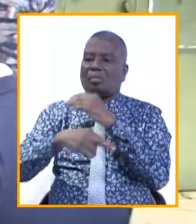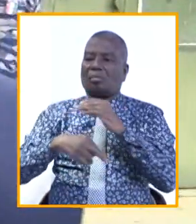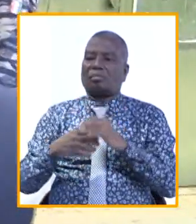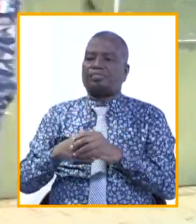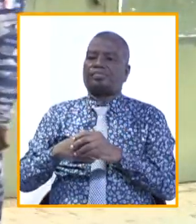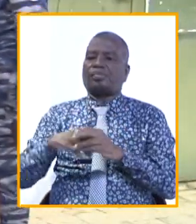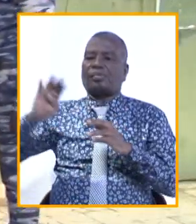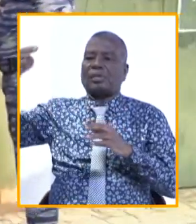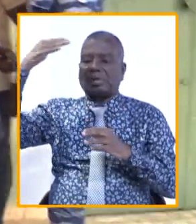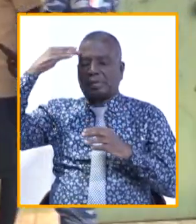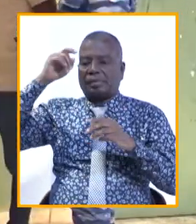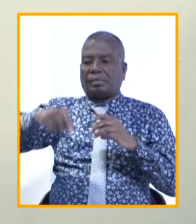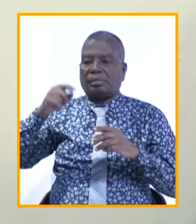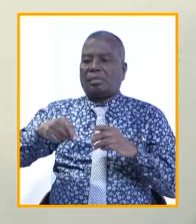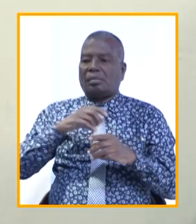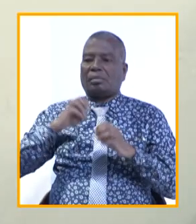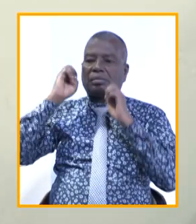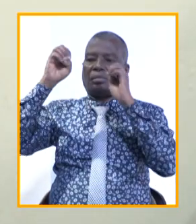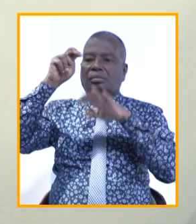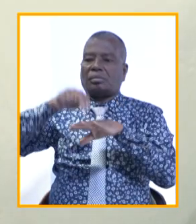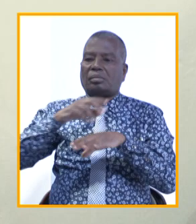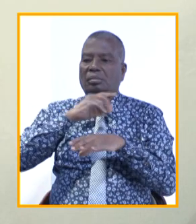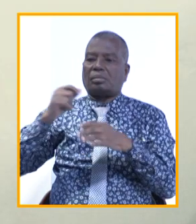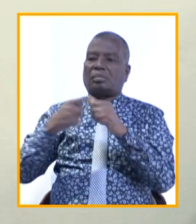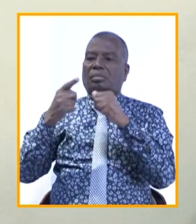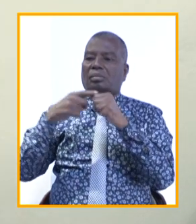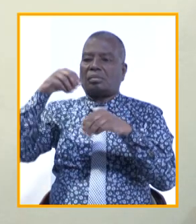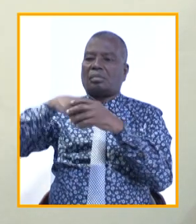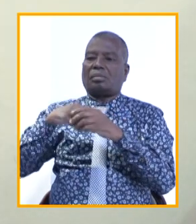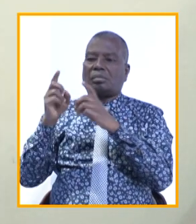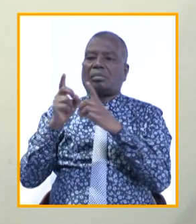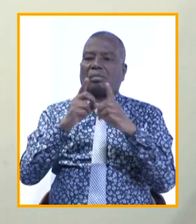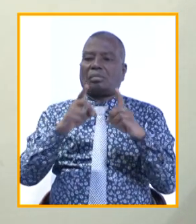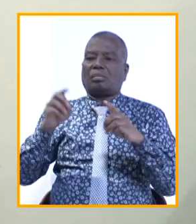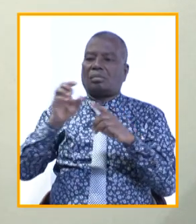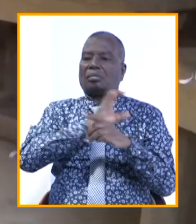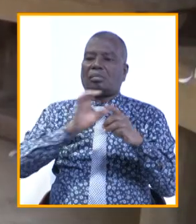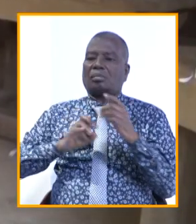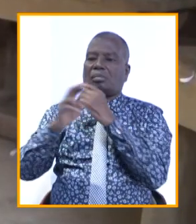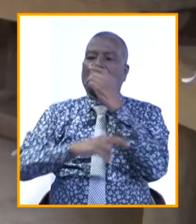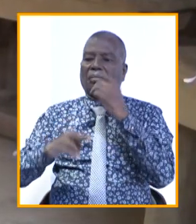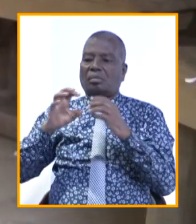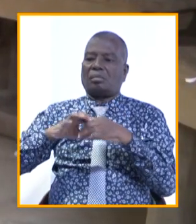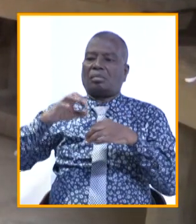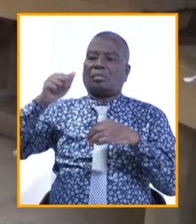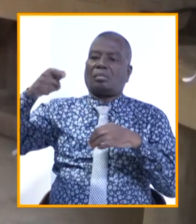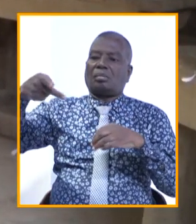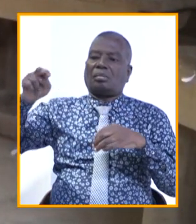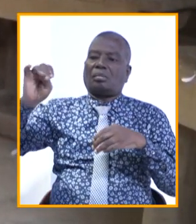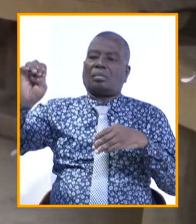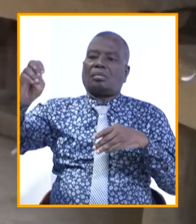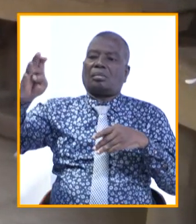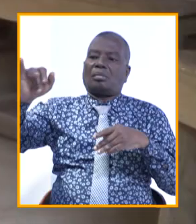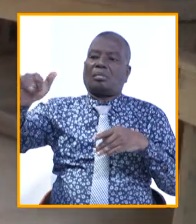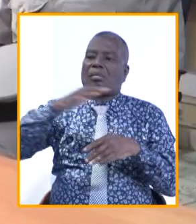Pierre Demba insiste sur le fait que l'éducation est une priorité dans le dispositif du conseil régional de la Niébitiassa et